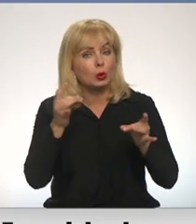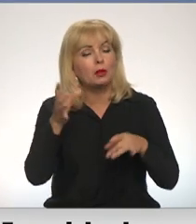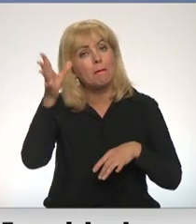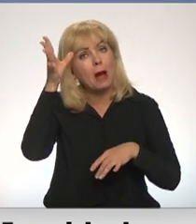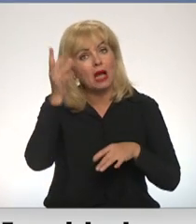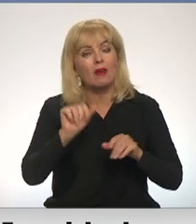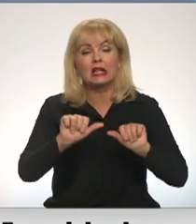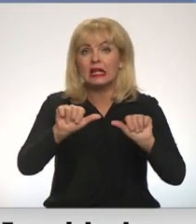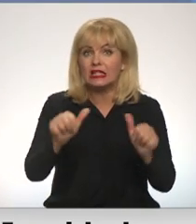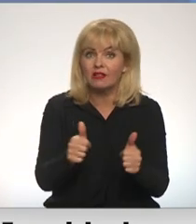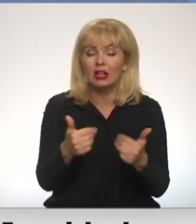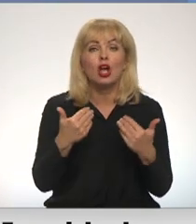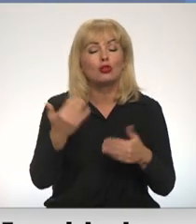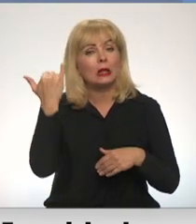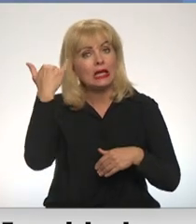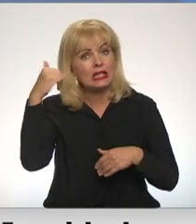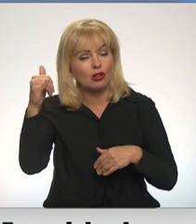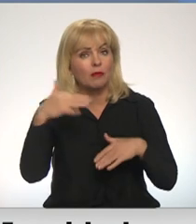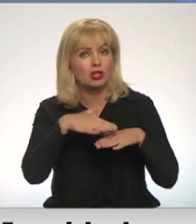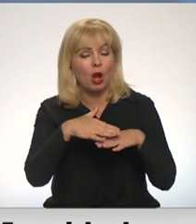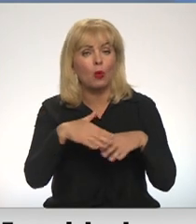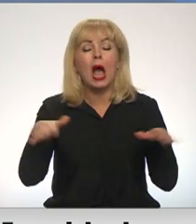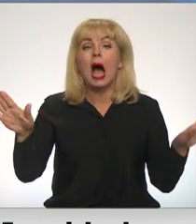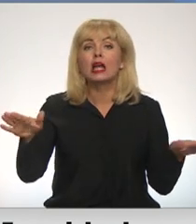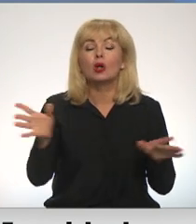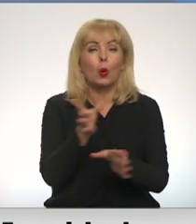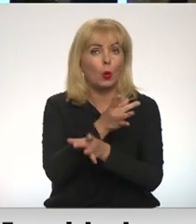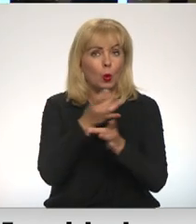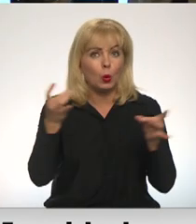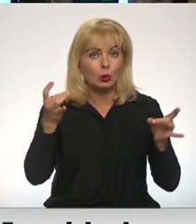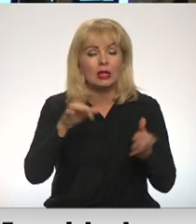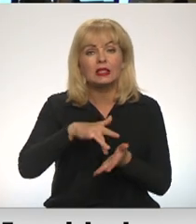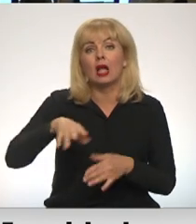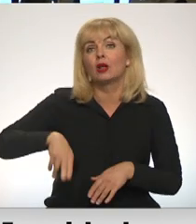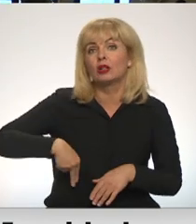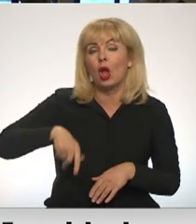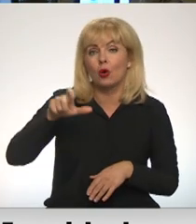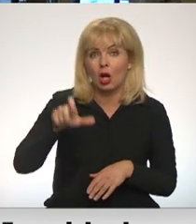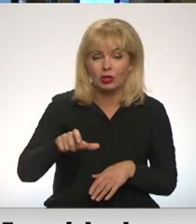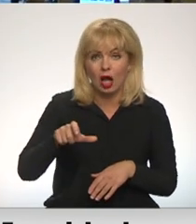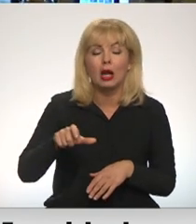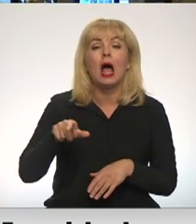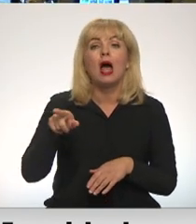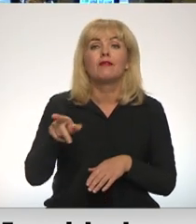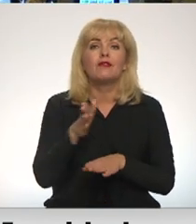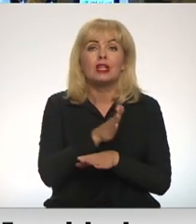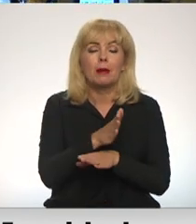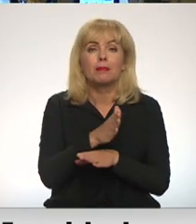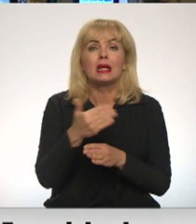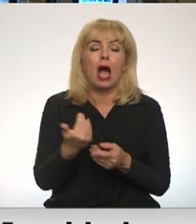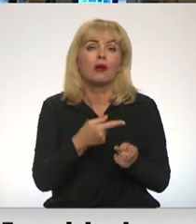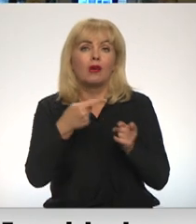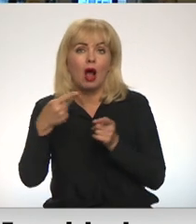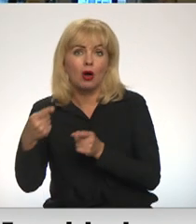izveidi. Iniciatīva šādai struktūrai nākusi no aizkrauklis kultūras centra direktoras, kur jau pārejas periodā bijusi jaunā novada kultūras